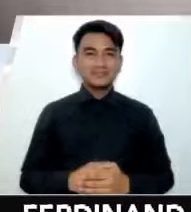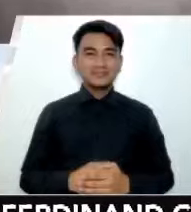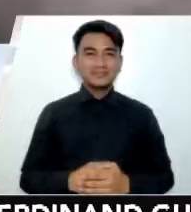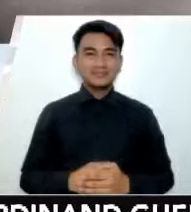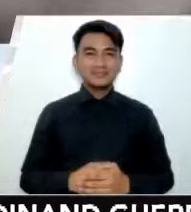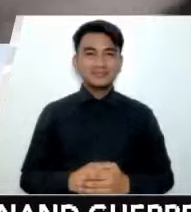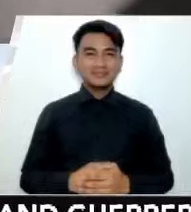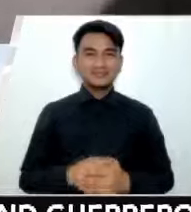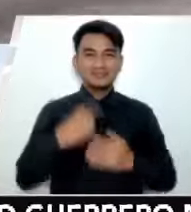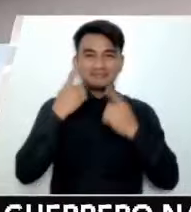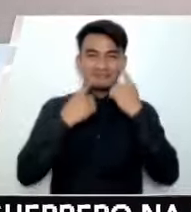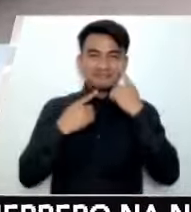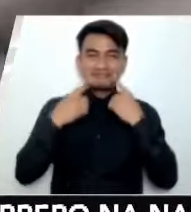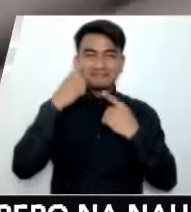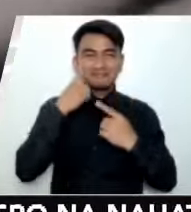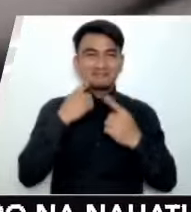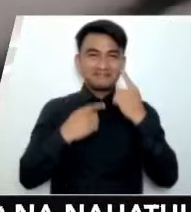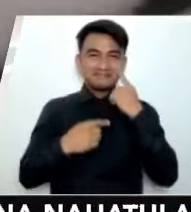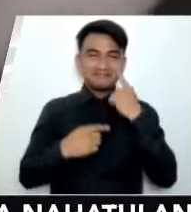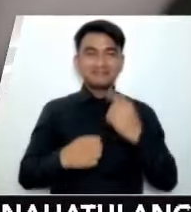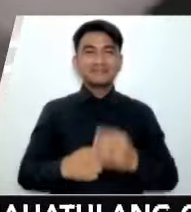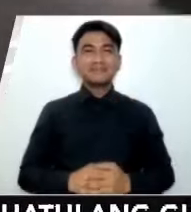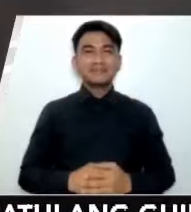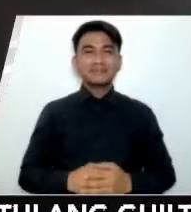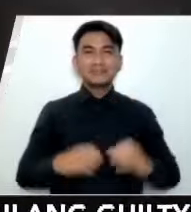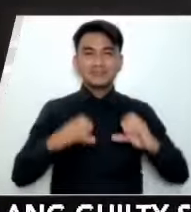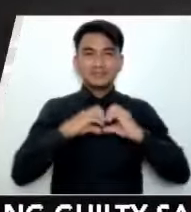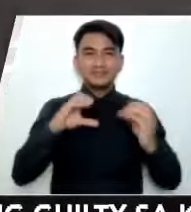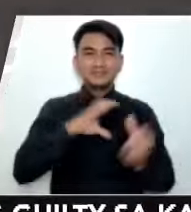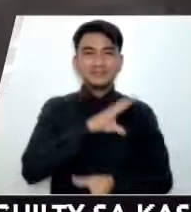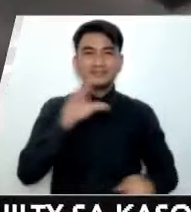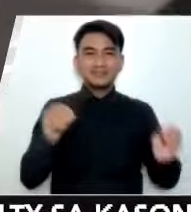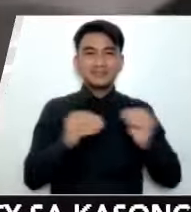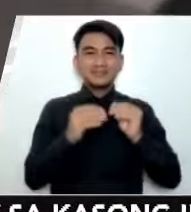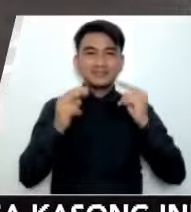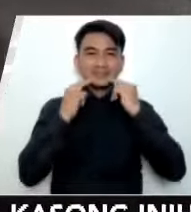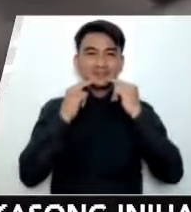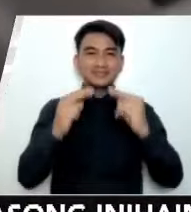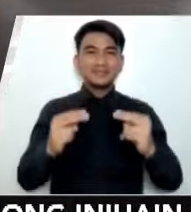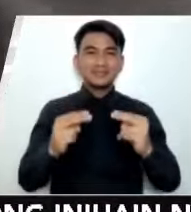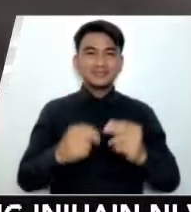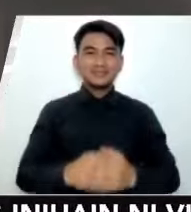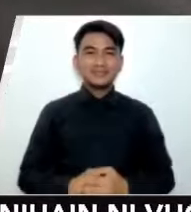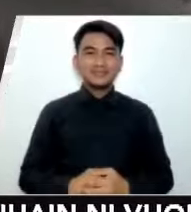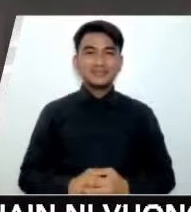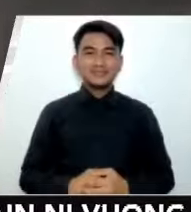JP Soriano, nagbabalita para sa GMA Integrated News.